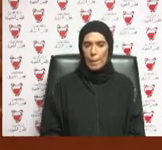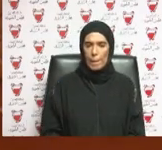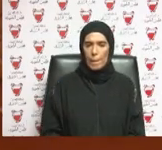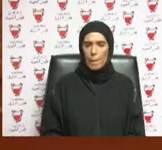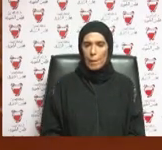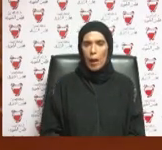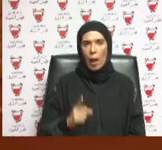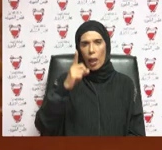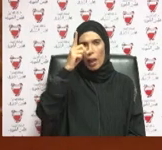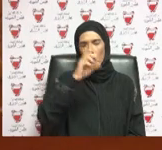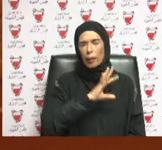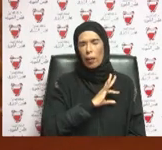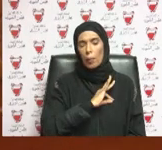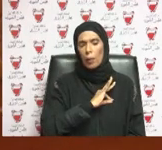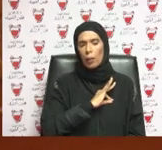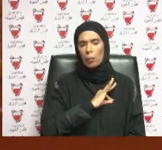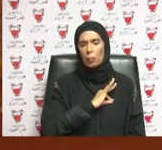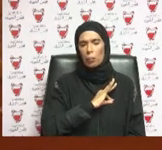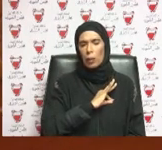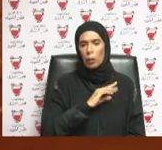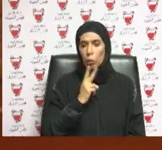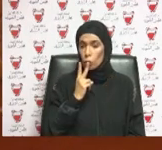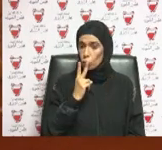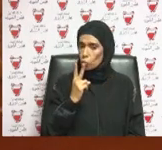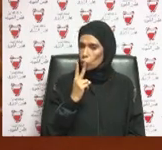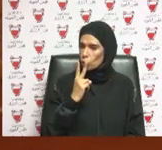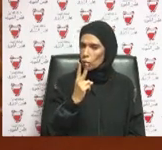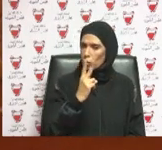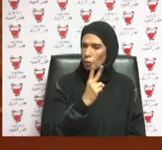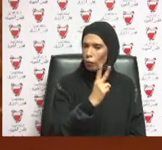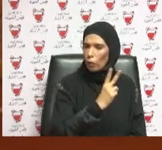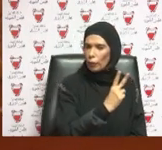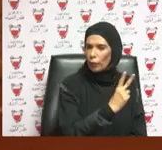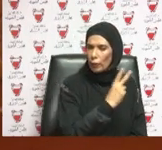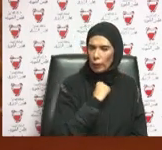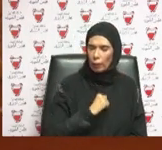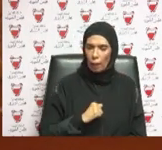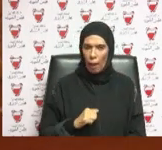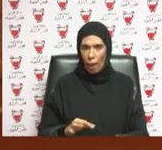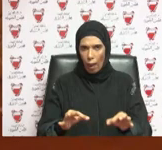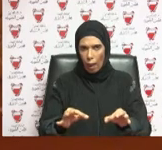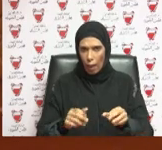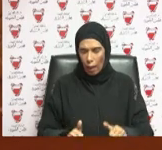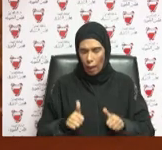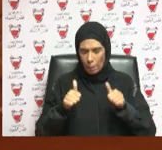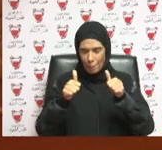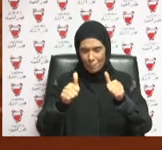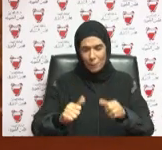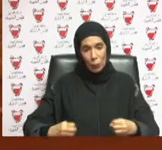كان رحمة الله عليه مترجم لأسمى معاني تفاني لتحقيق العيش